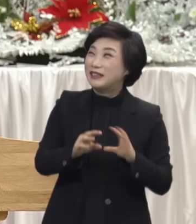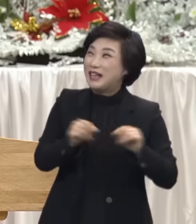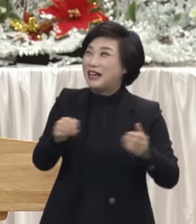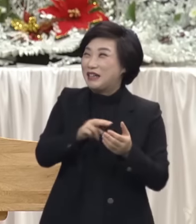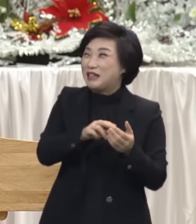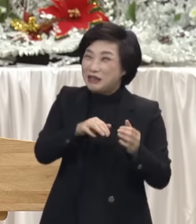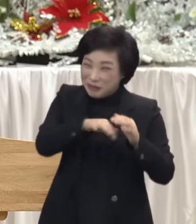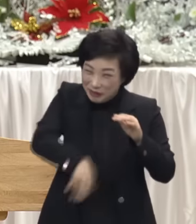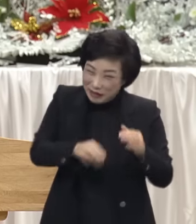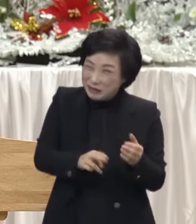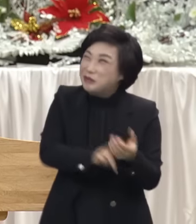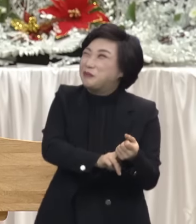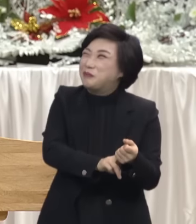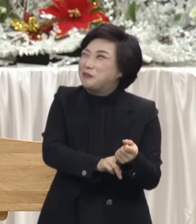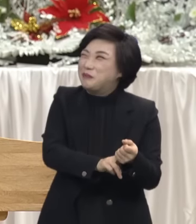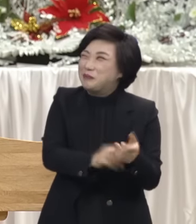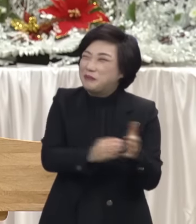묻어뒀나이다?